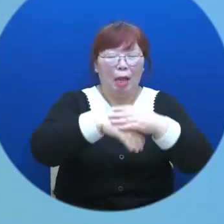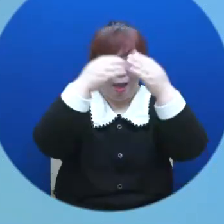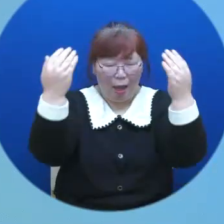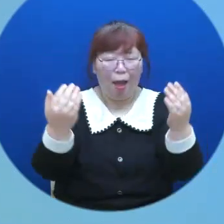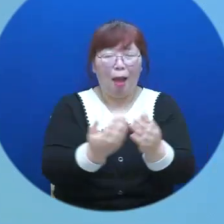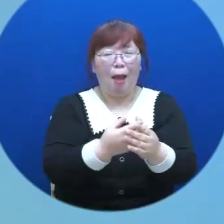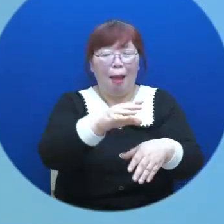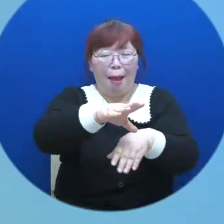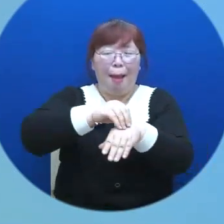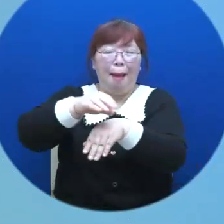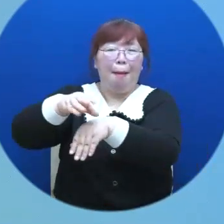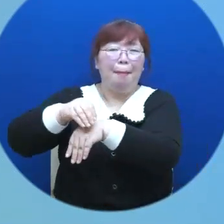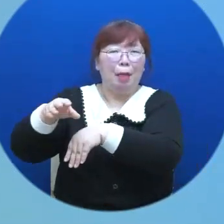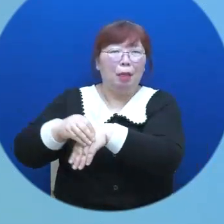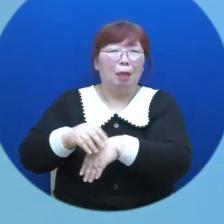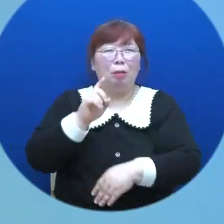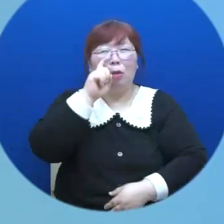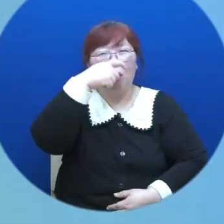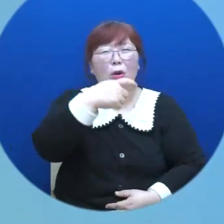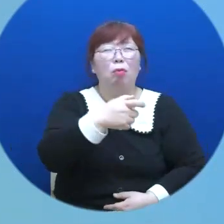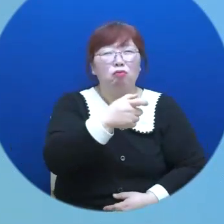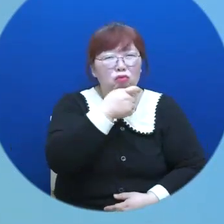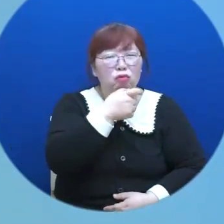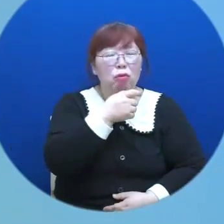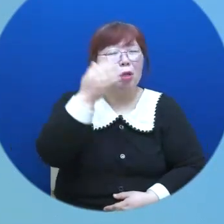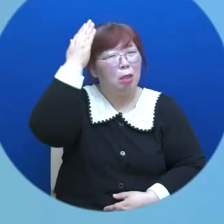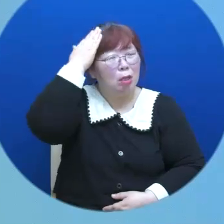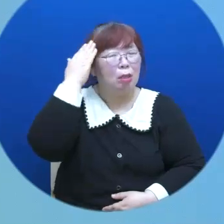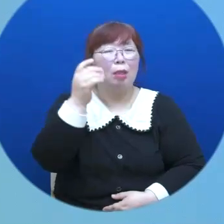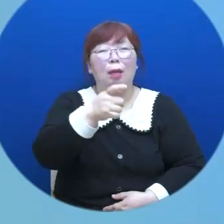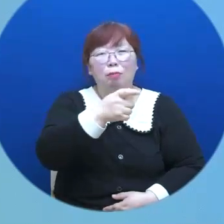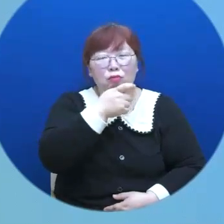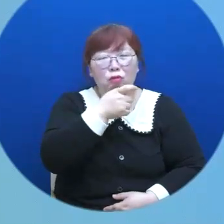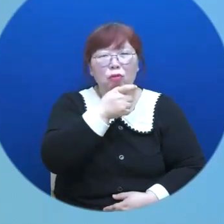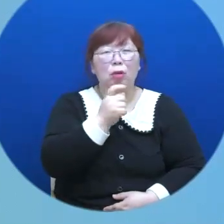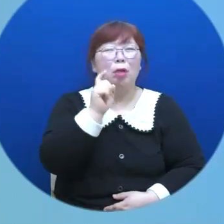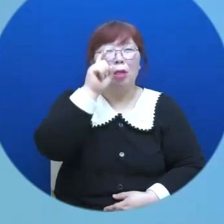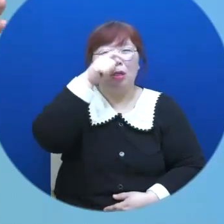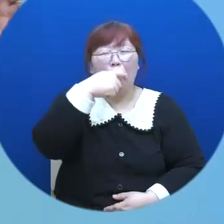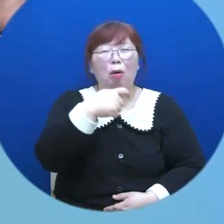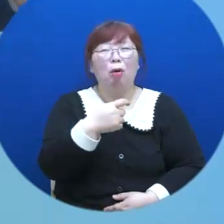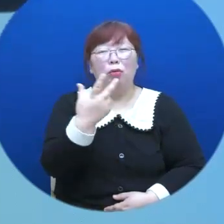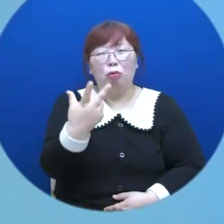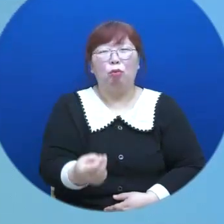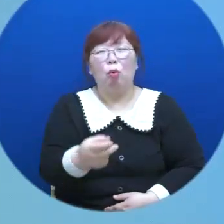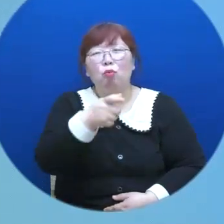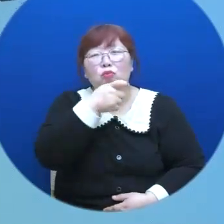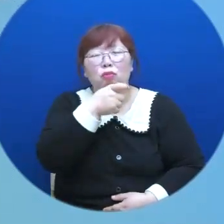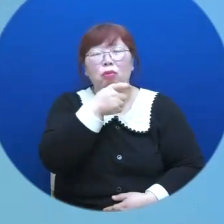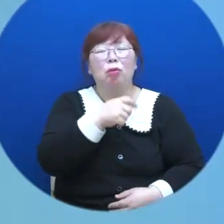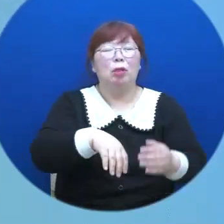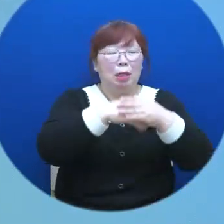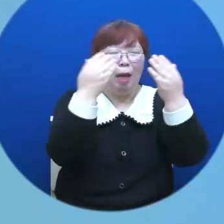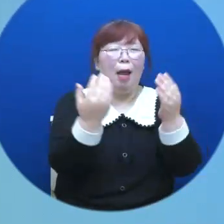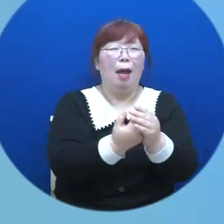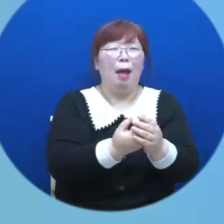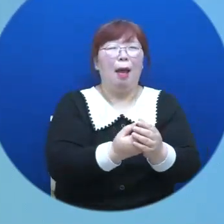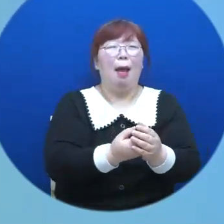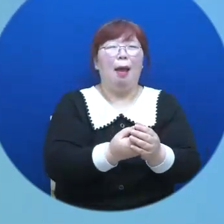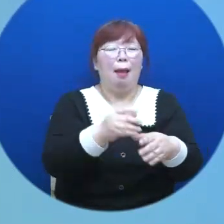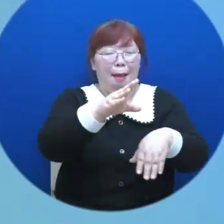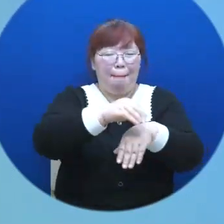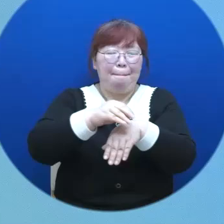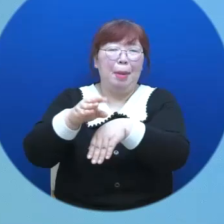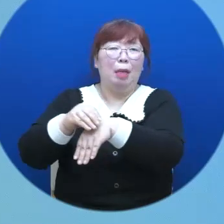받아들인다. 오염수도 받아들이고 흙탕물도 받아들이고 똥물도 받아들이는 것이 하해다.